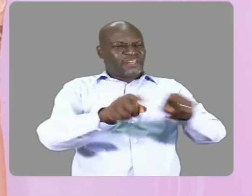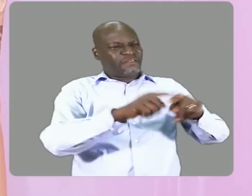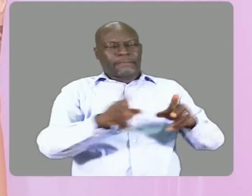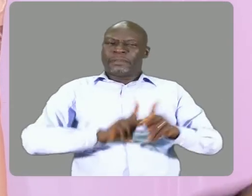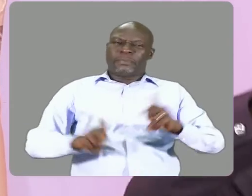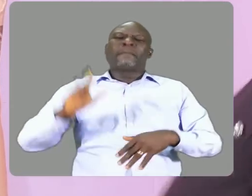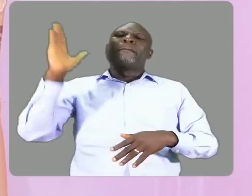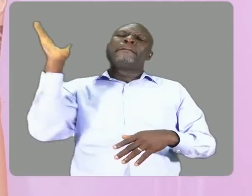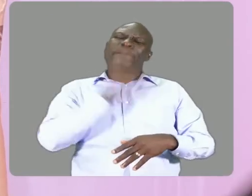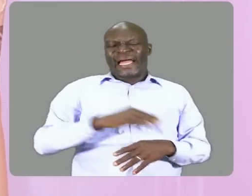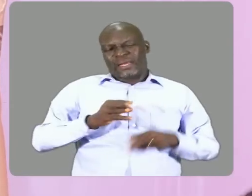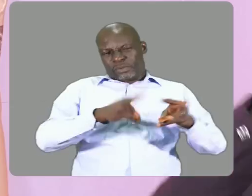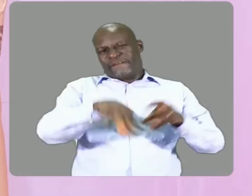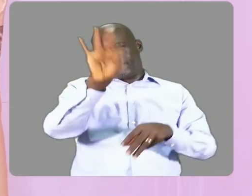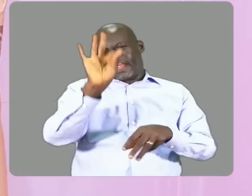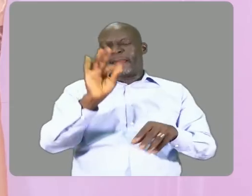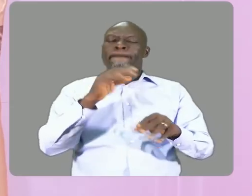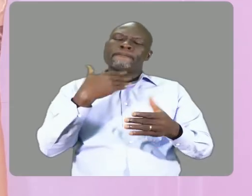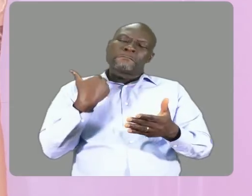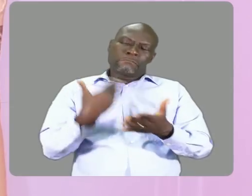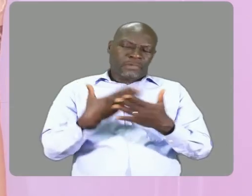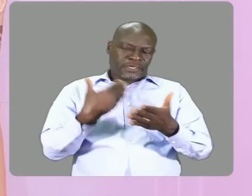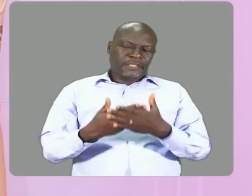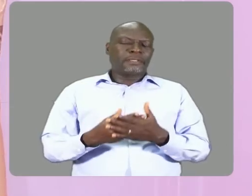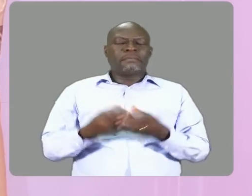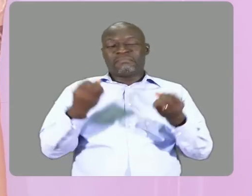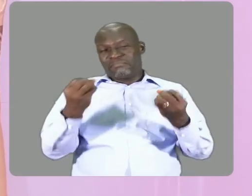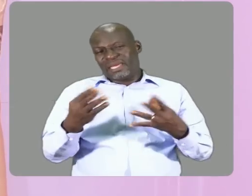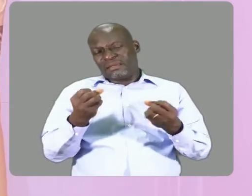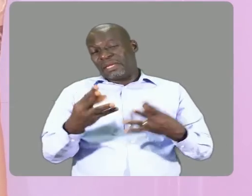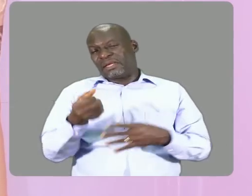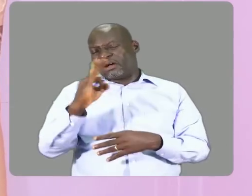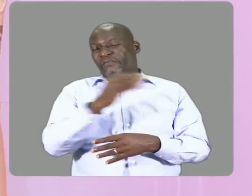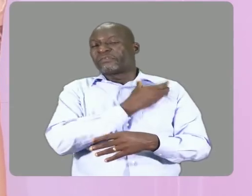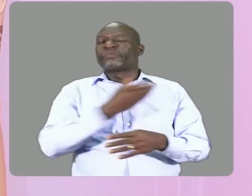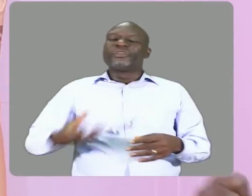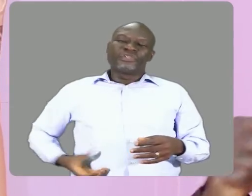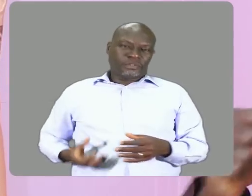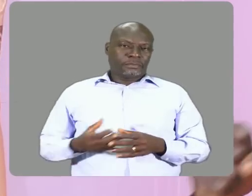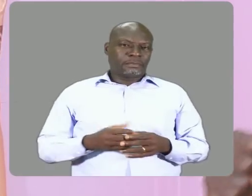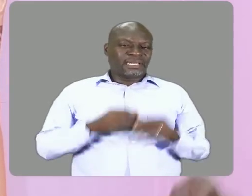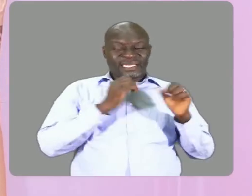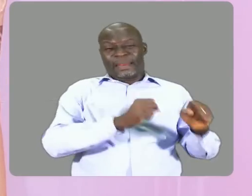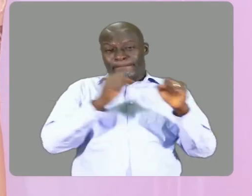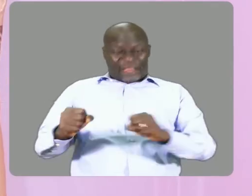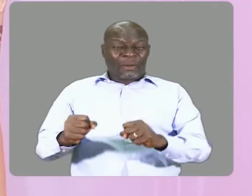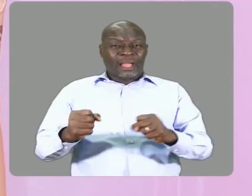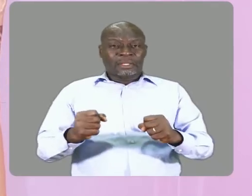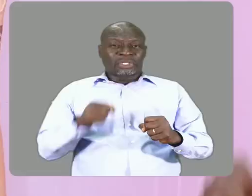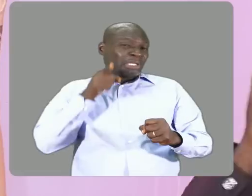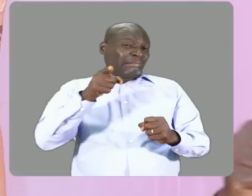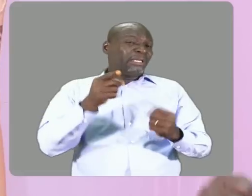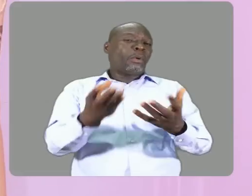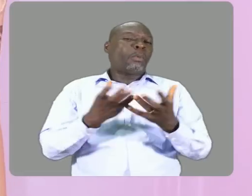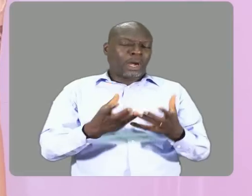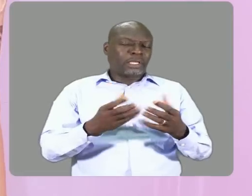inipa fofro. Si keni bre aye some of ya himfono, ayo wa mwama seye chom. Na tumi awope, so